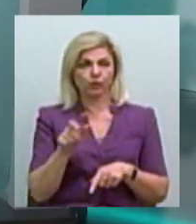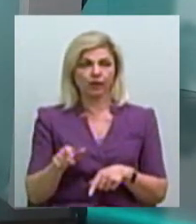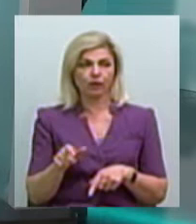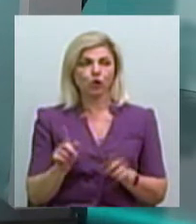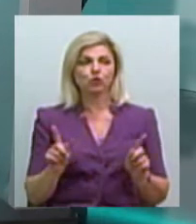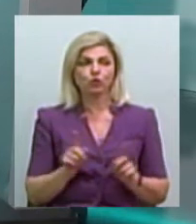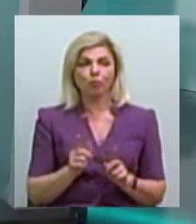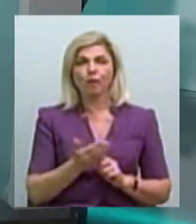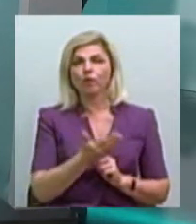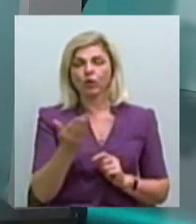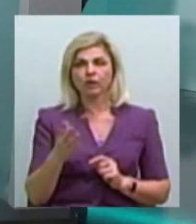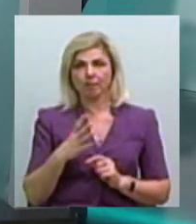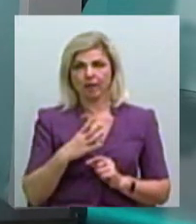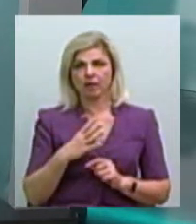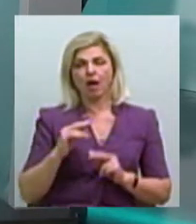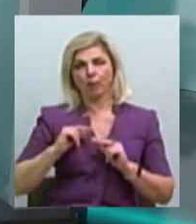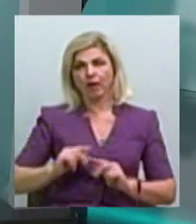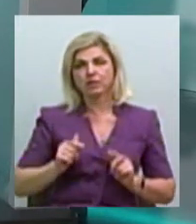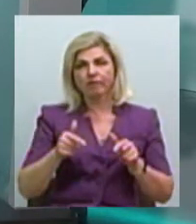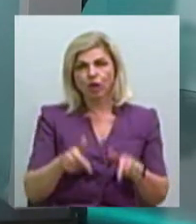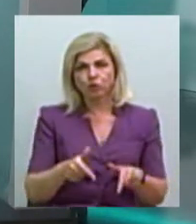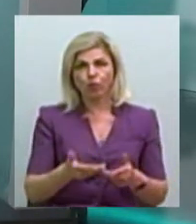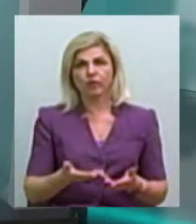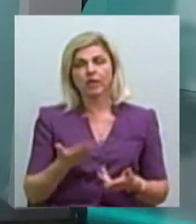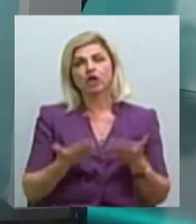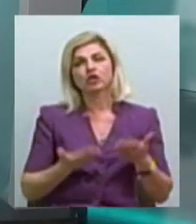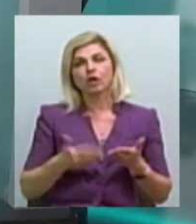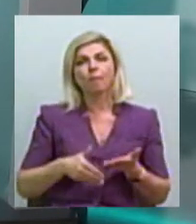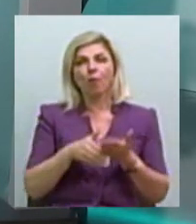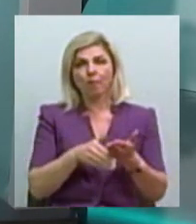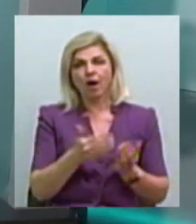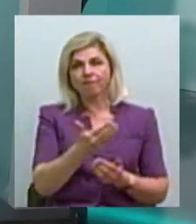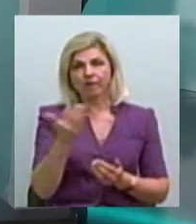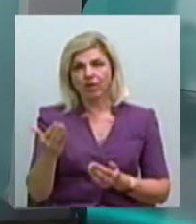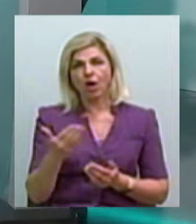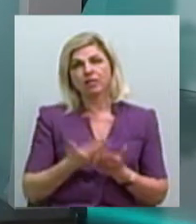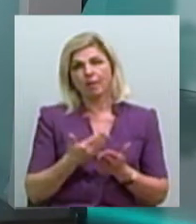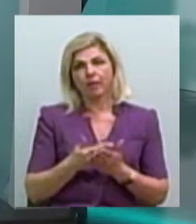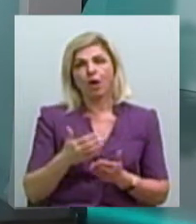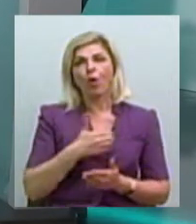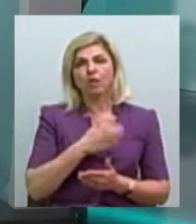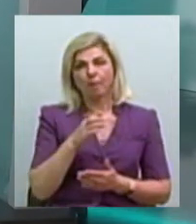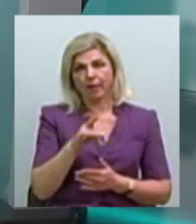щоб вони були працевлаштовані? Чи допомагаєте ви їм, наприклад, хоча б